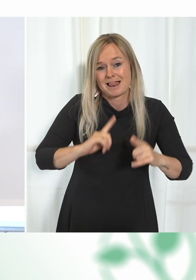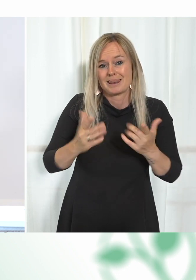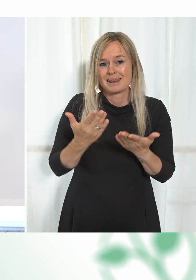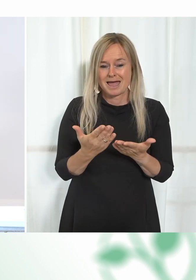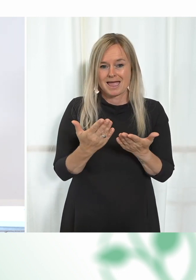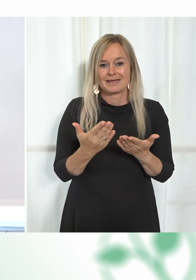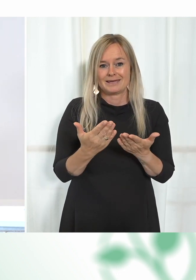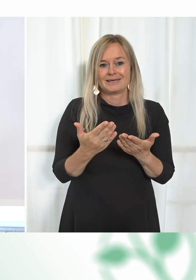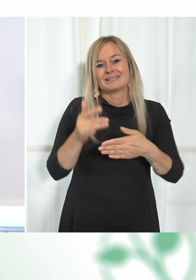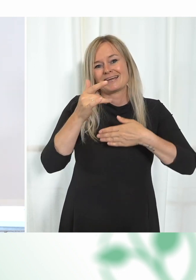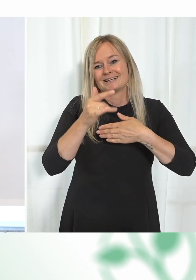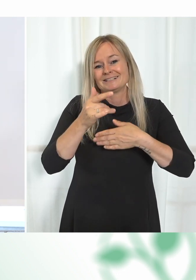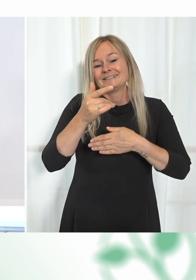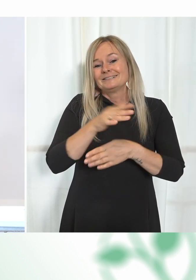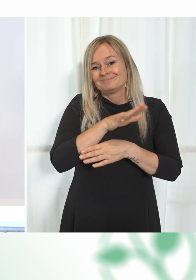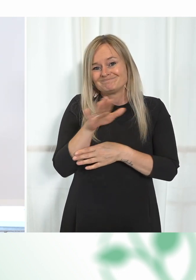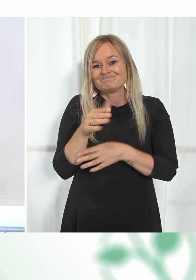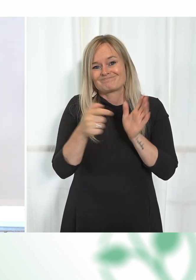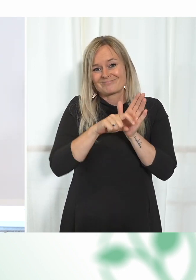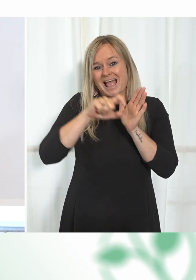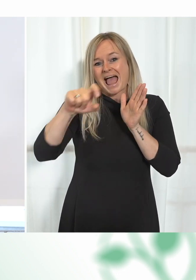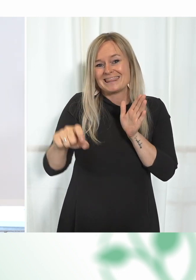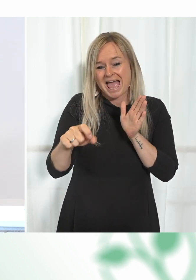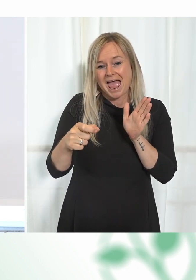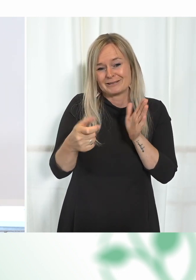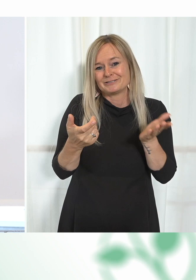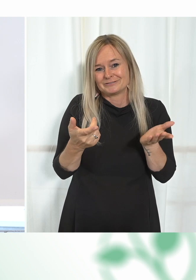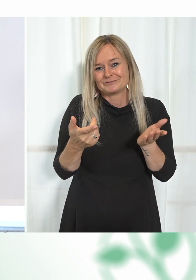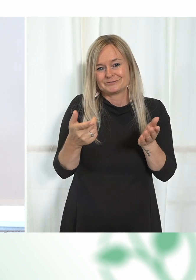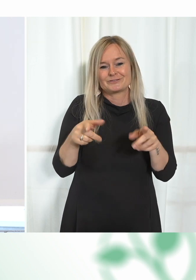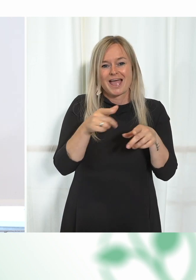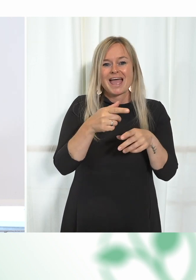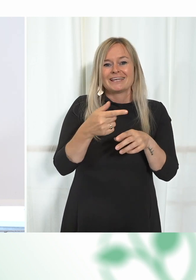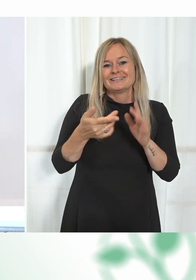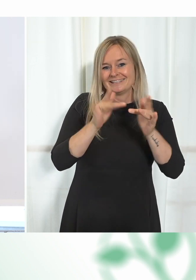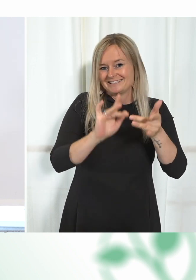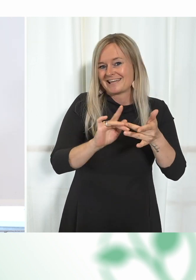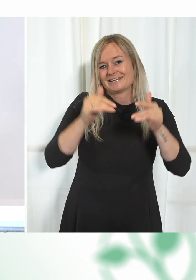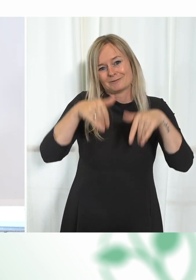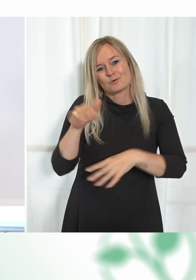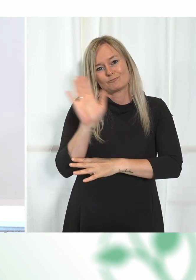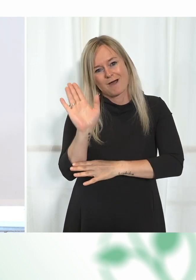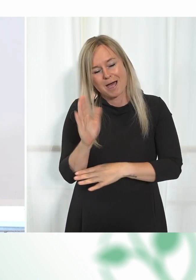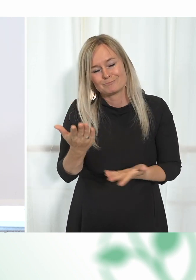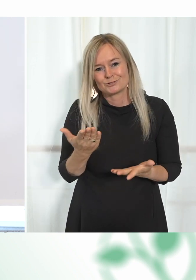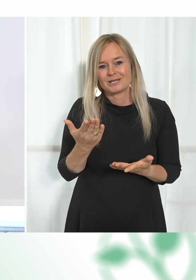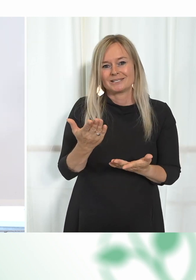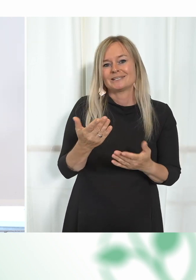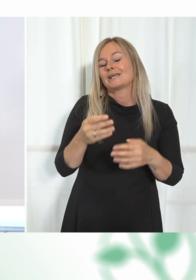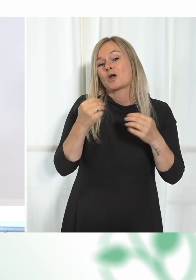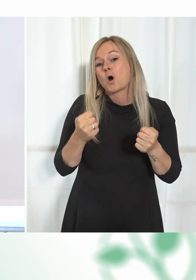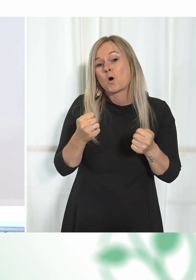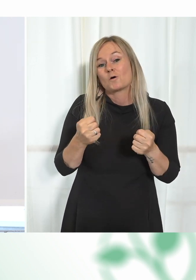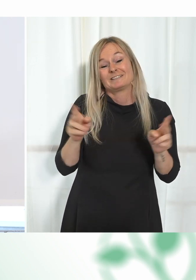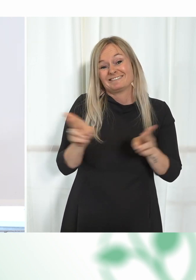unsere Gäste im Livestream nicht zum Buffet verabschieden kann. Aber ich hoffe, Sie haben etwas Gutes daheim liegen, ob das jetzt